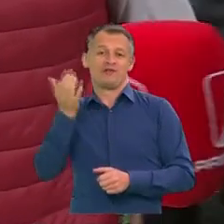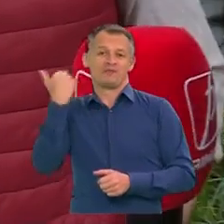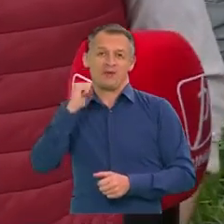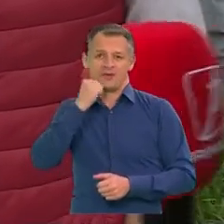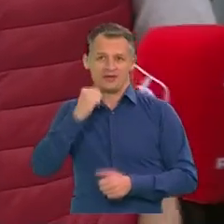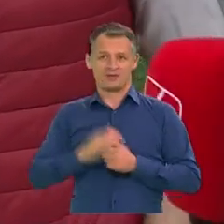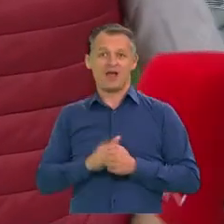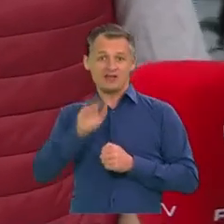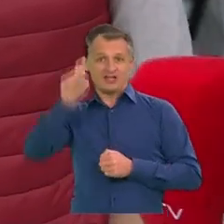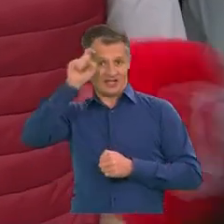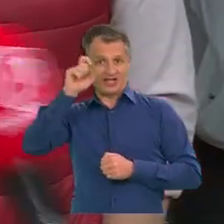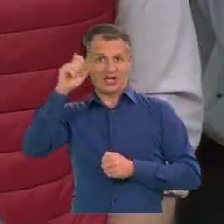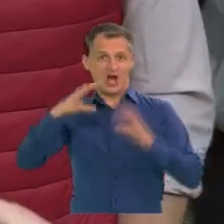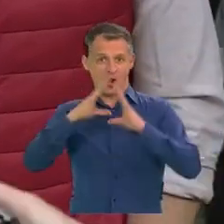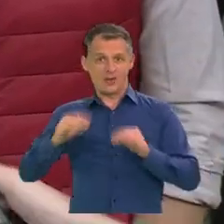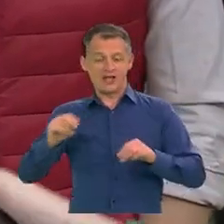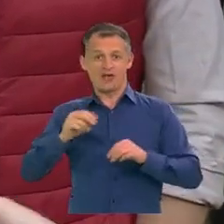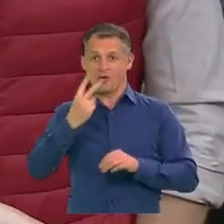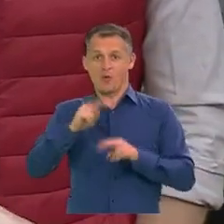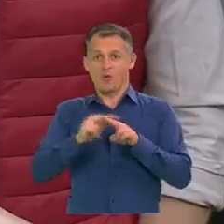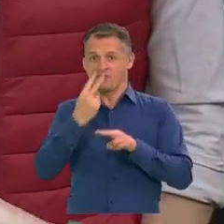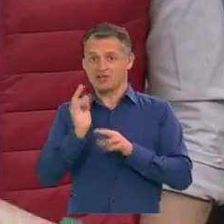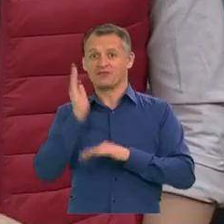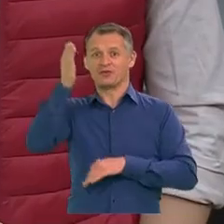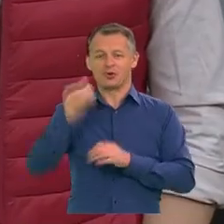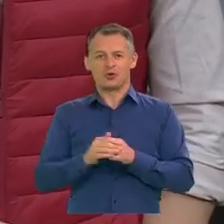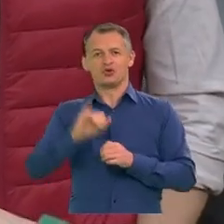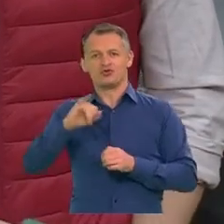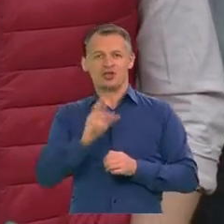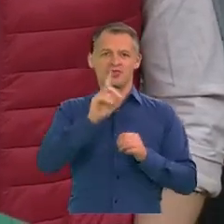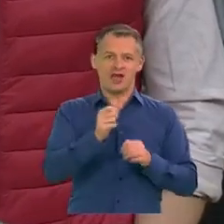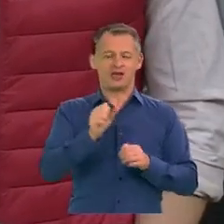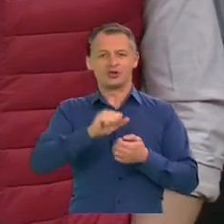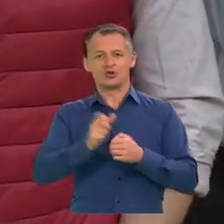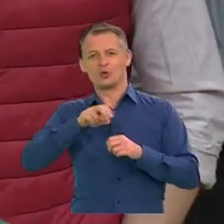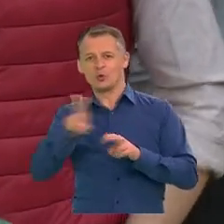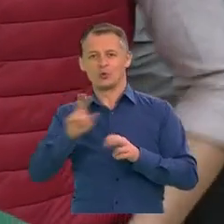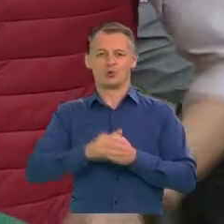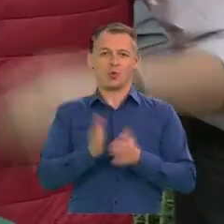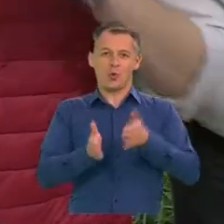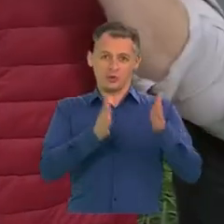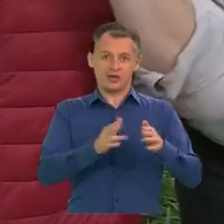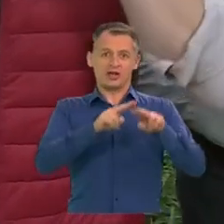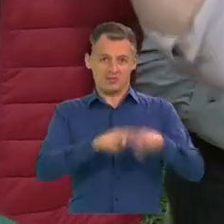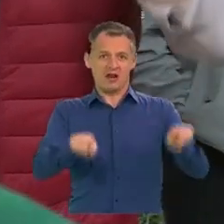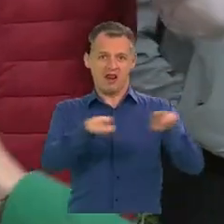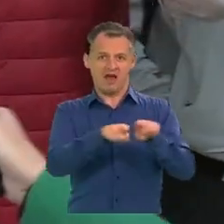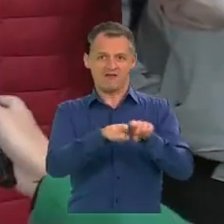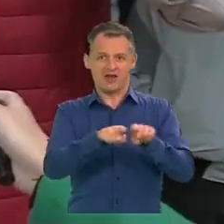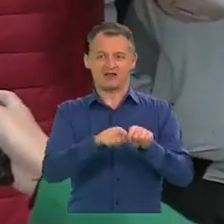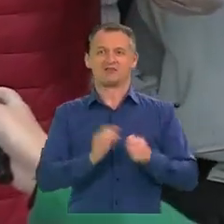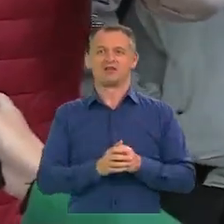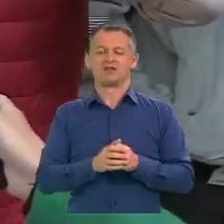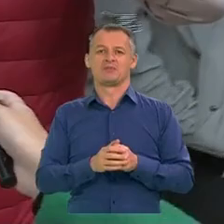în România? Cum vedeți viitorul? Și da și nu, se dezvoltă unele părți, unele nu, rămân la fel. Dezamăgitor din punct de